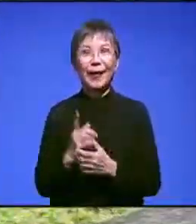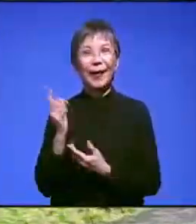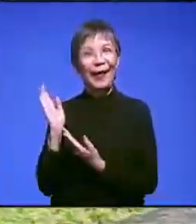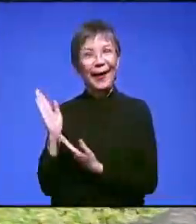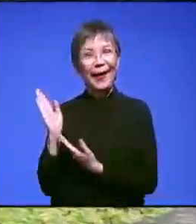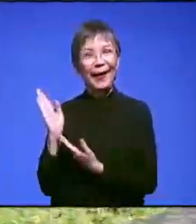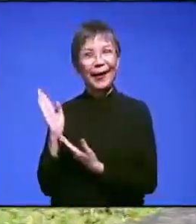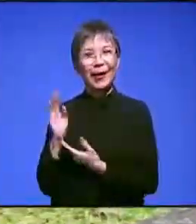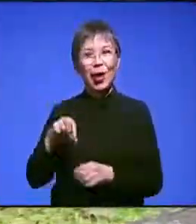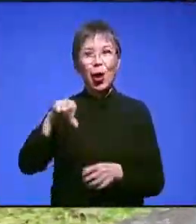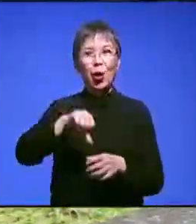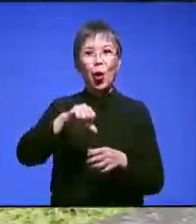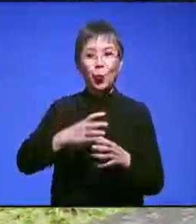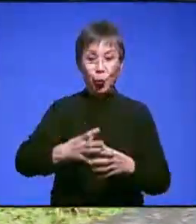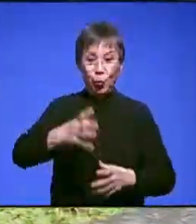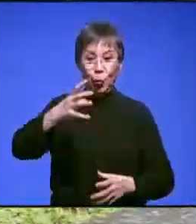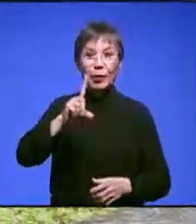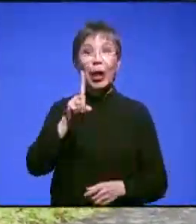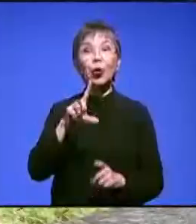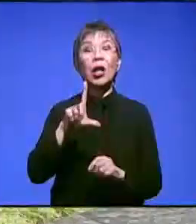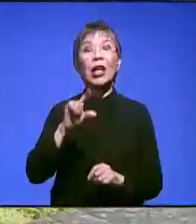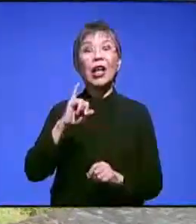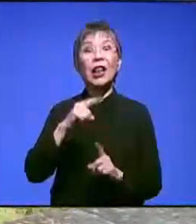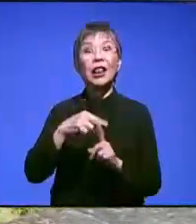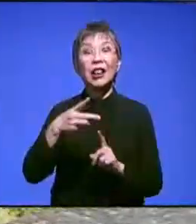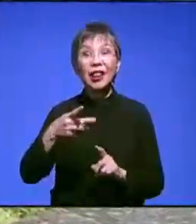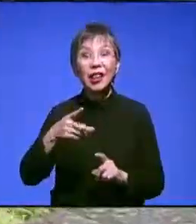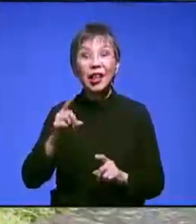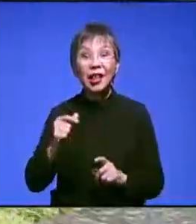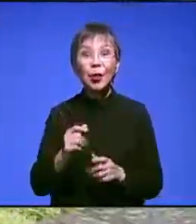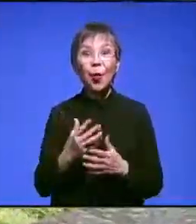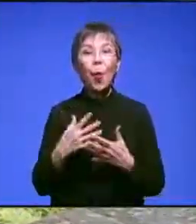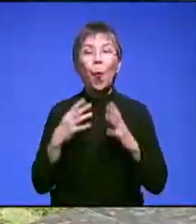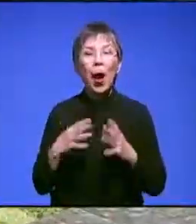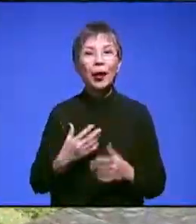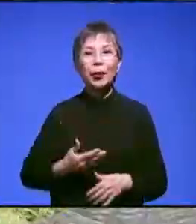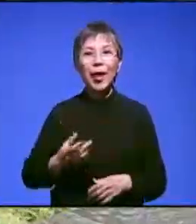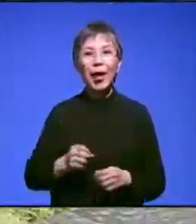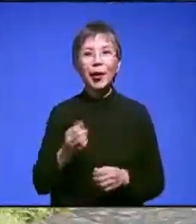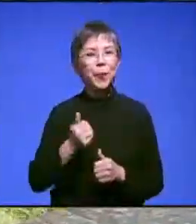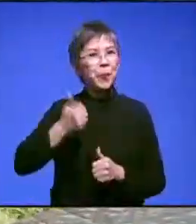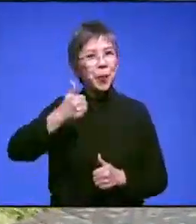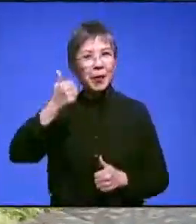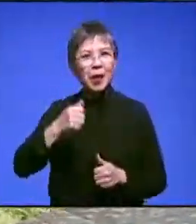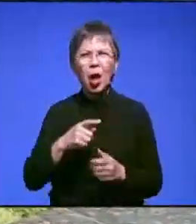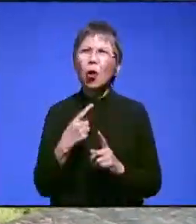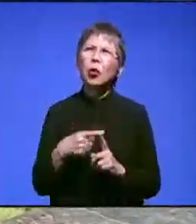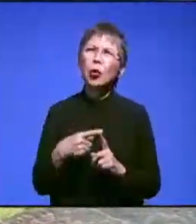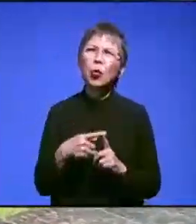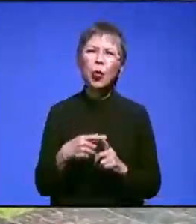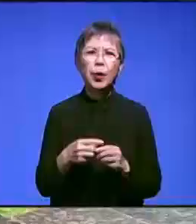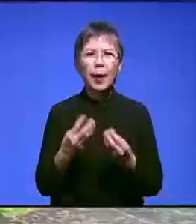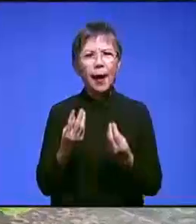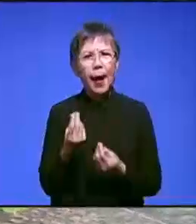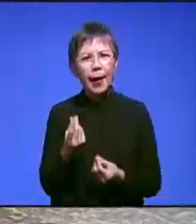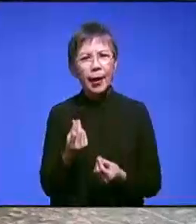Nah, ini dia kopi literan pesanan saya sudah datang. Karena memang kopi literan seperti ini lagi banyak dipesan ya. Karena kalau dihitung-hitung jumlah atau harga